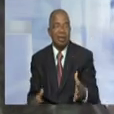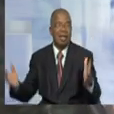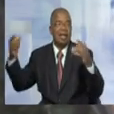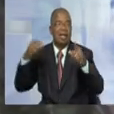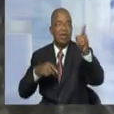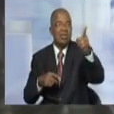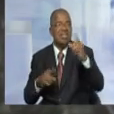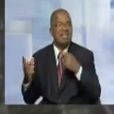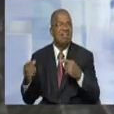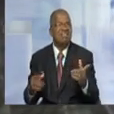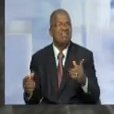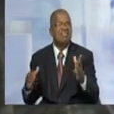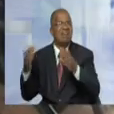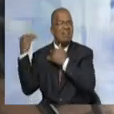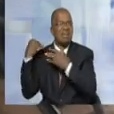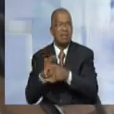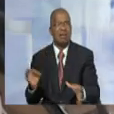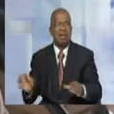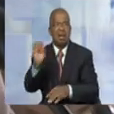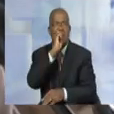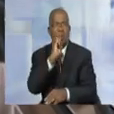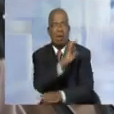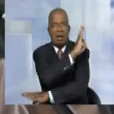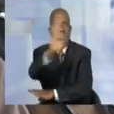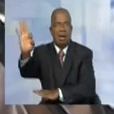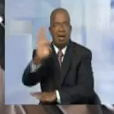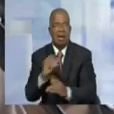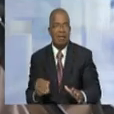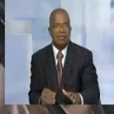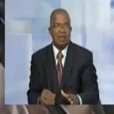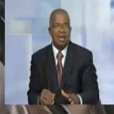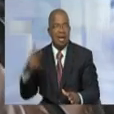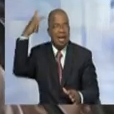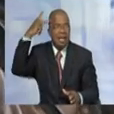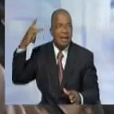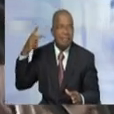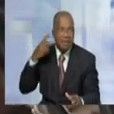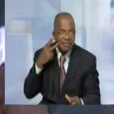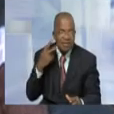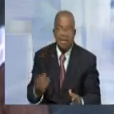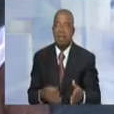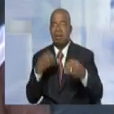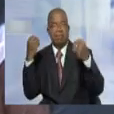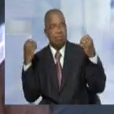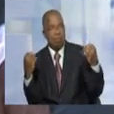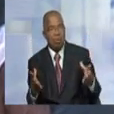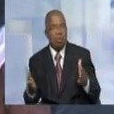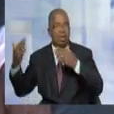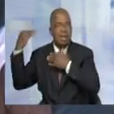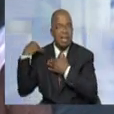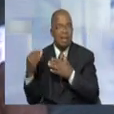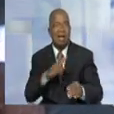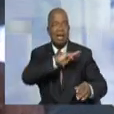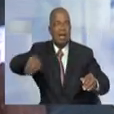Kwasi Lenoir, ont exhorté la population à maintenir propre leur cadre de vie. Le préfet a surtout insisté sur